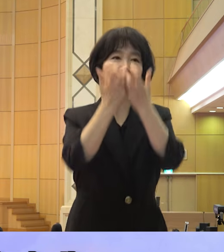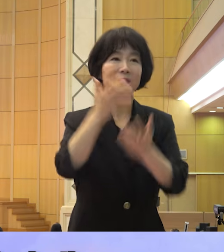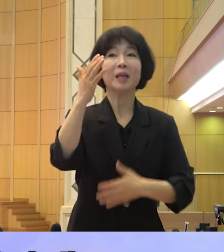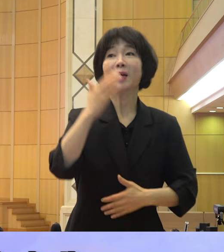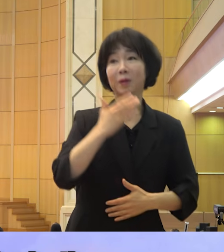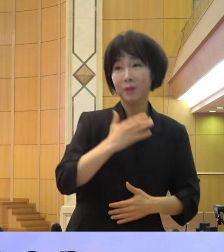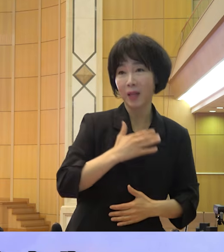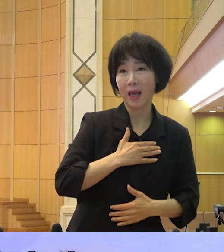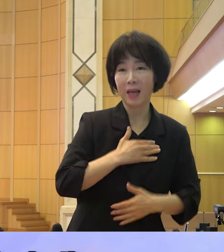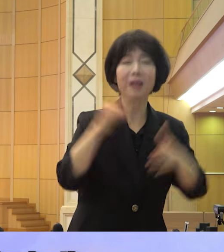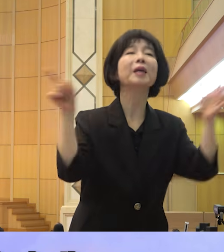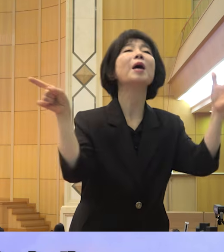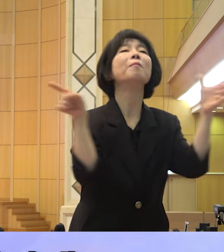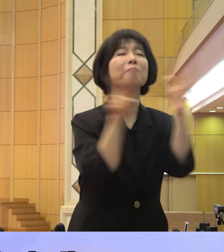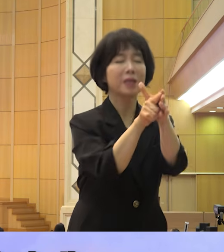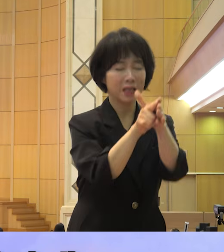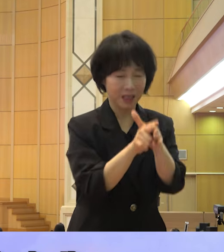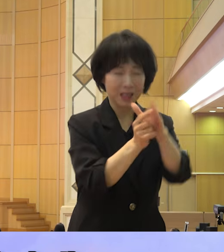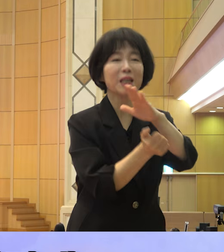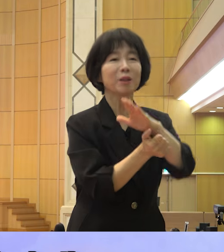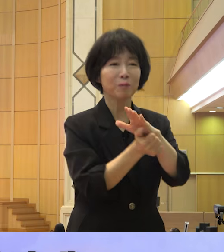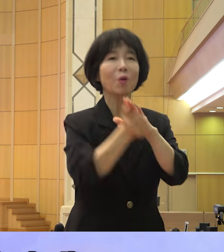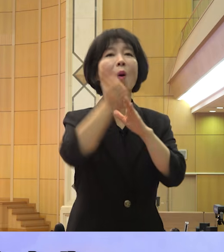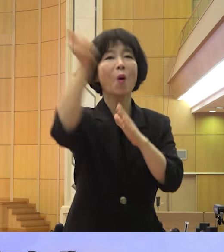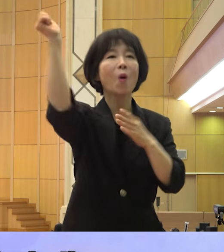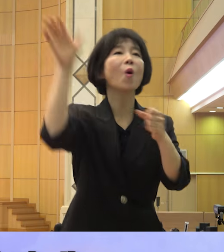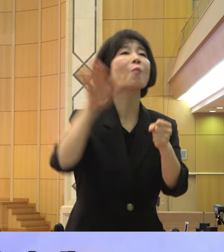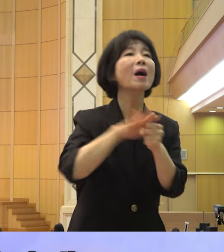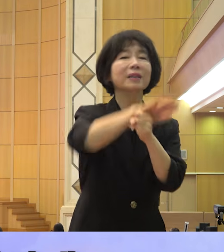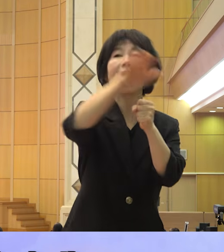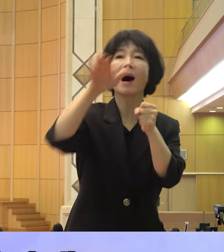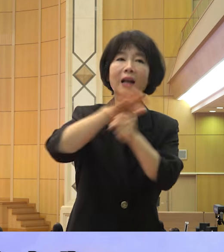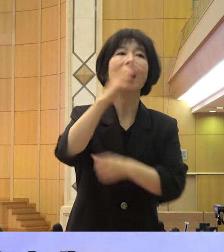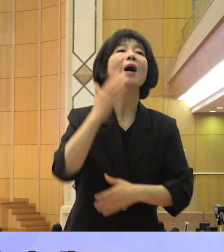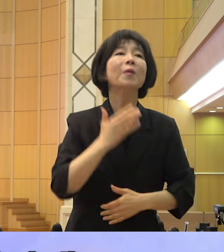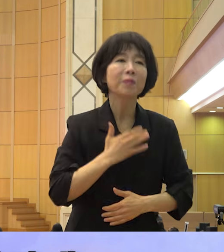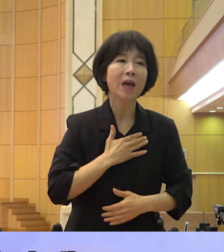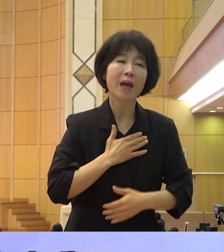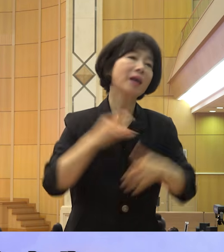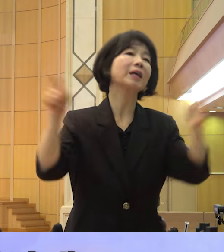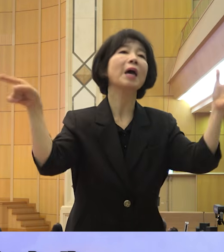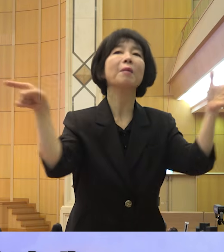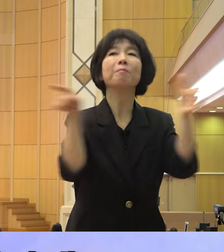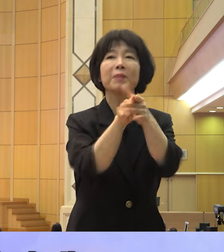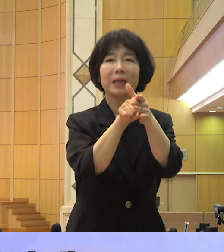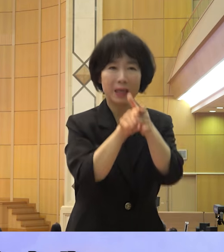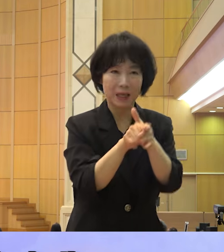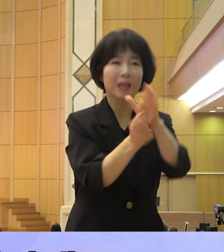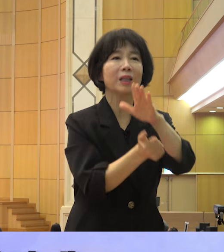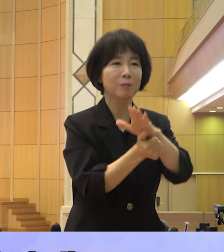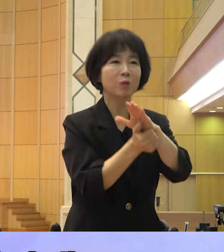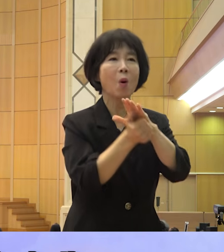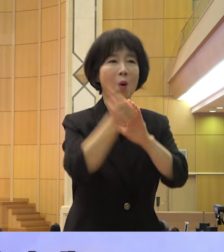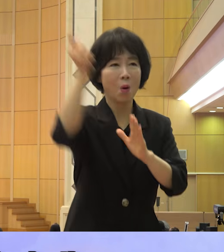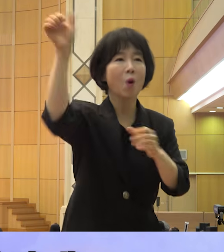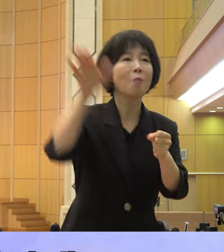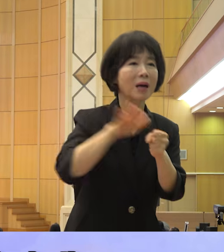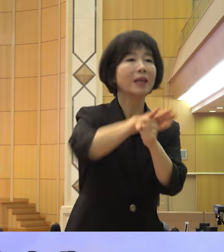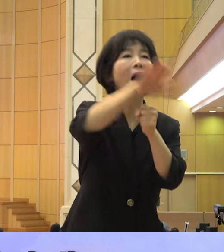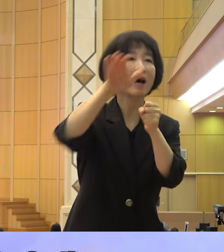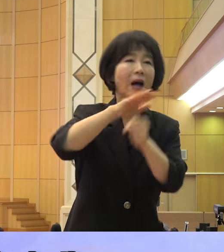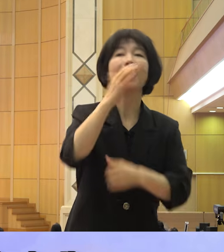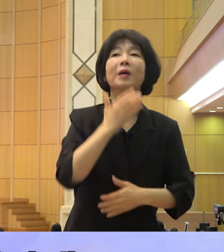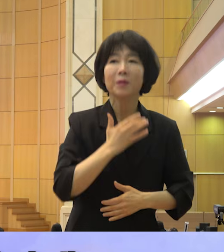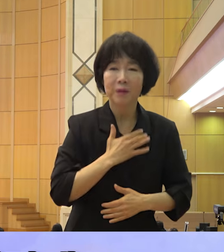소망, 내게 믿음 소망 사랑, 내게 믿음